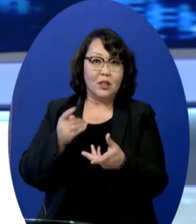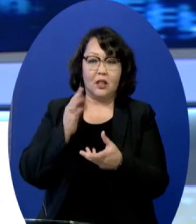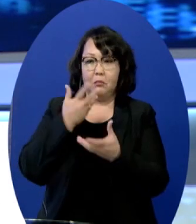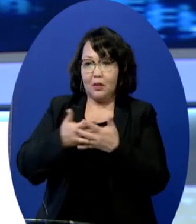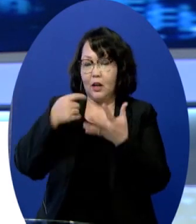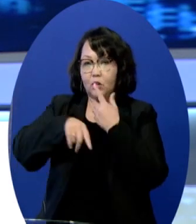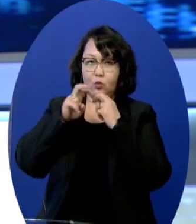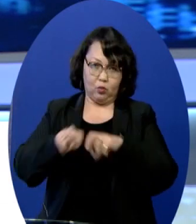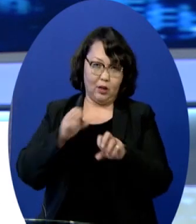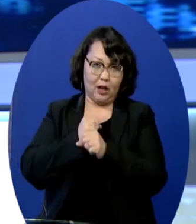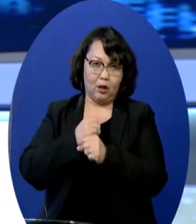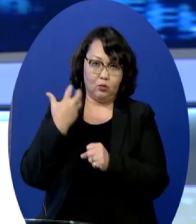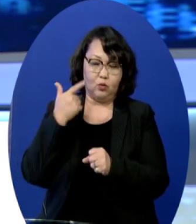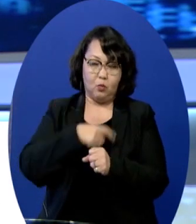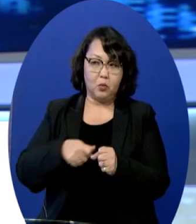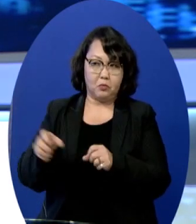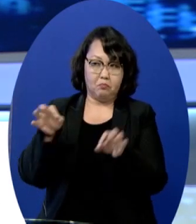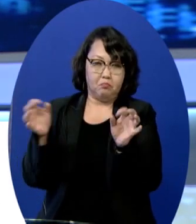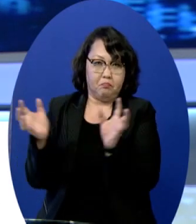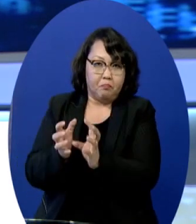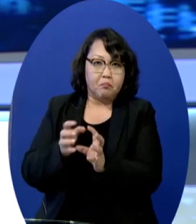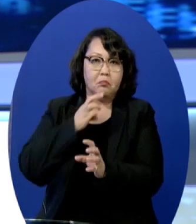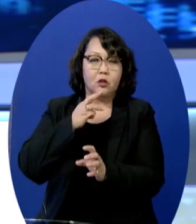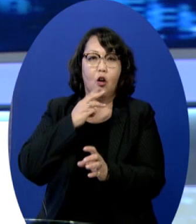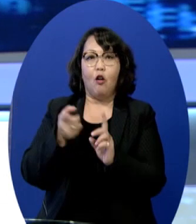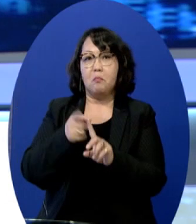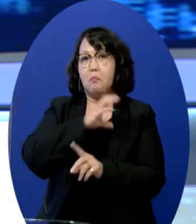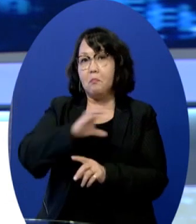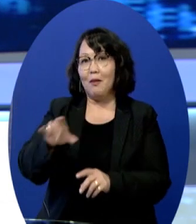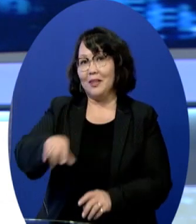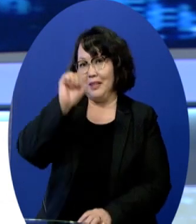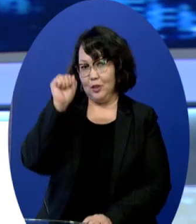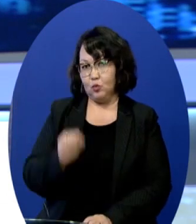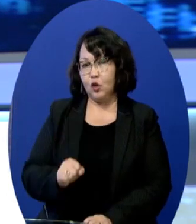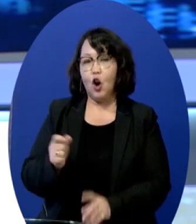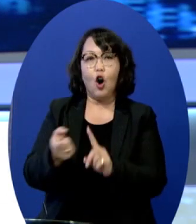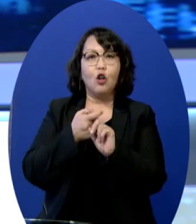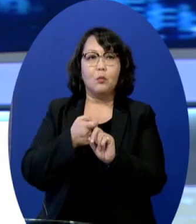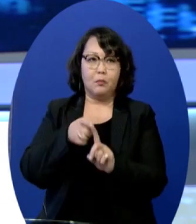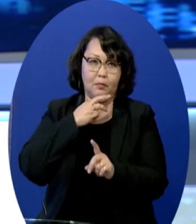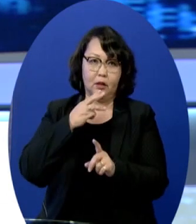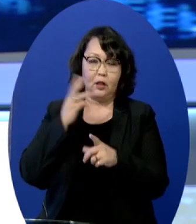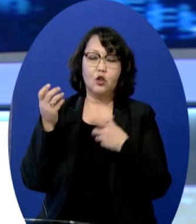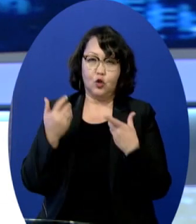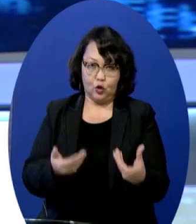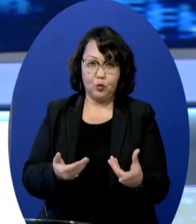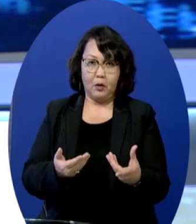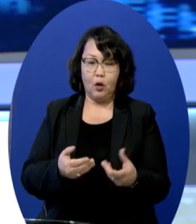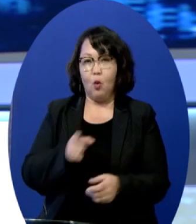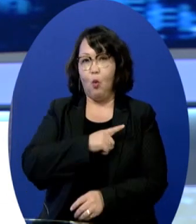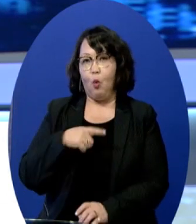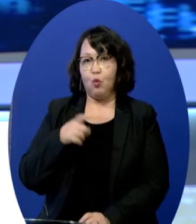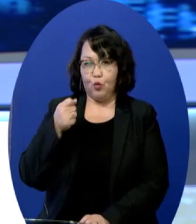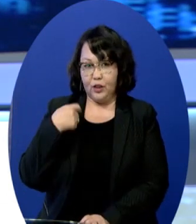хэсэг гаргасныгч мөн мэдгэдэжээ. Тиймээс холбогдох байгууллагуудаар энэ асуудлуудаар холбоотой мэдээллийг өгч байгаа юм а. Энэ бол хувь